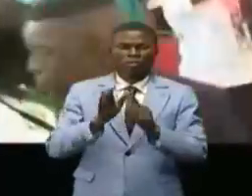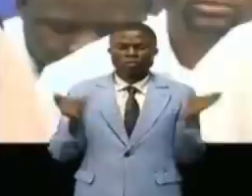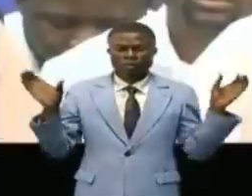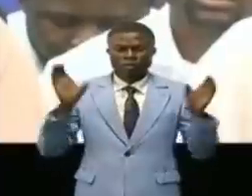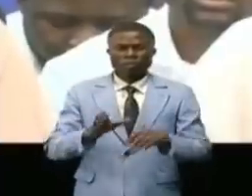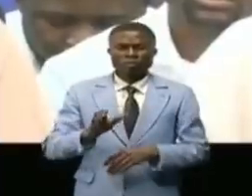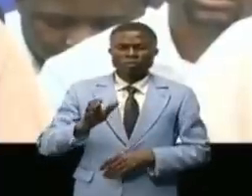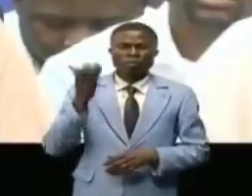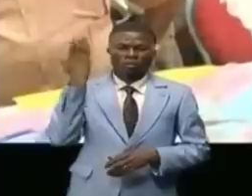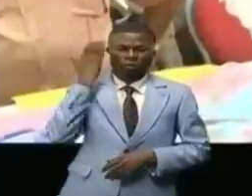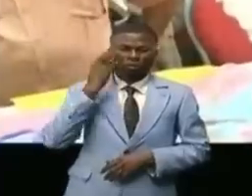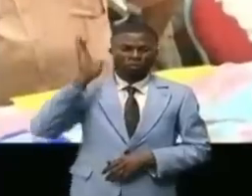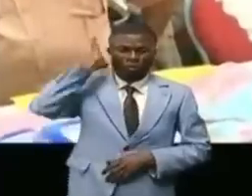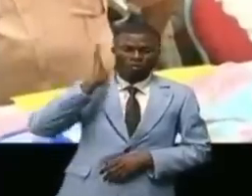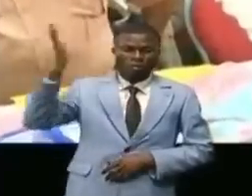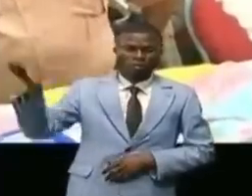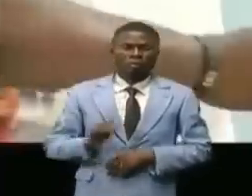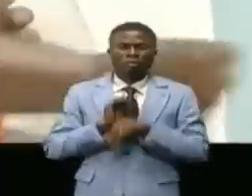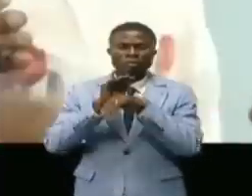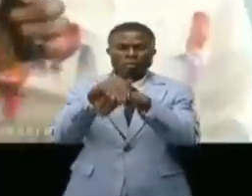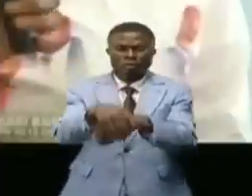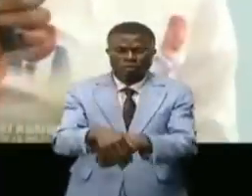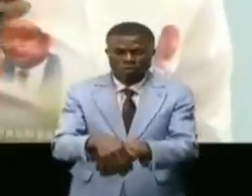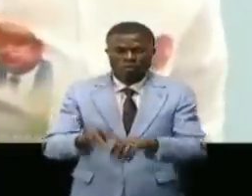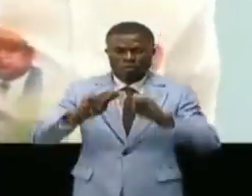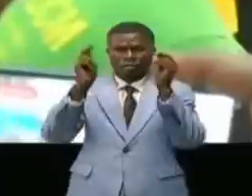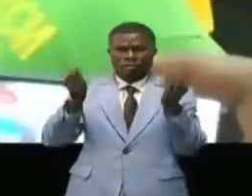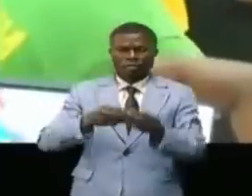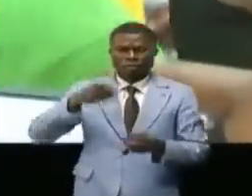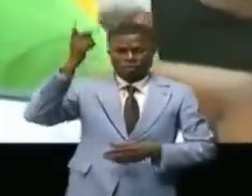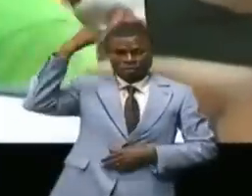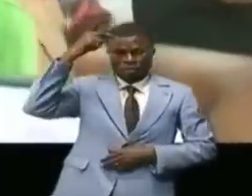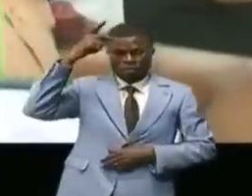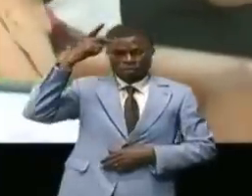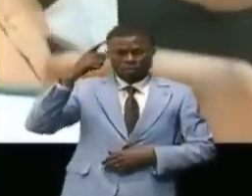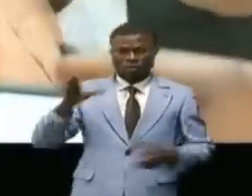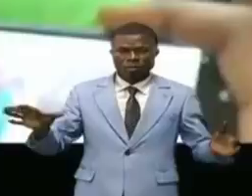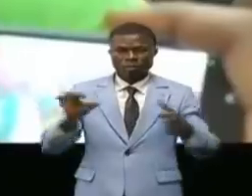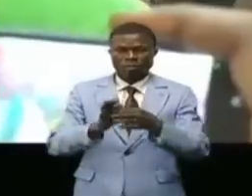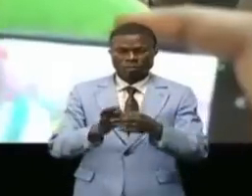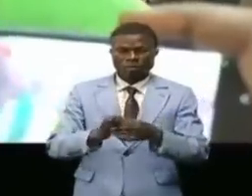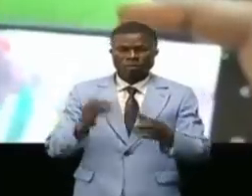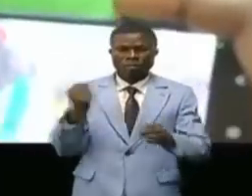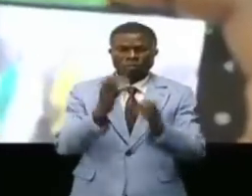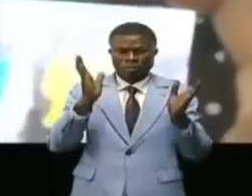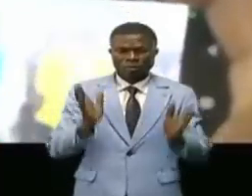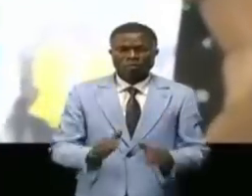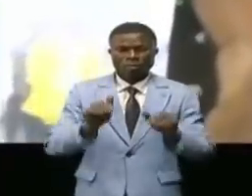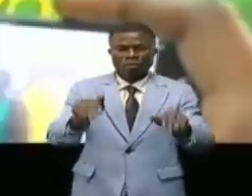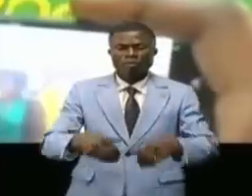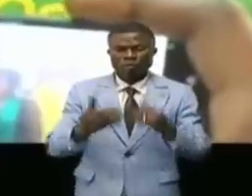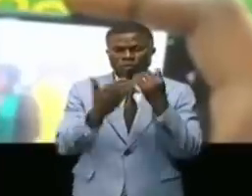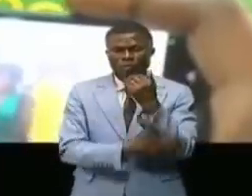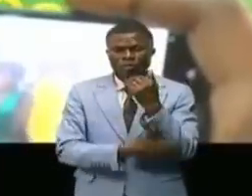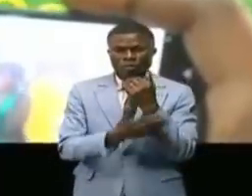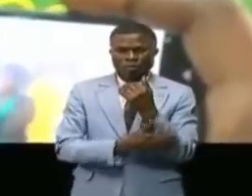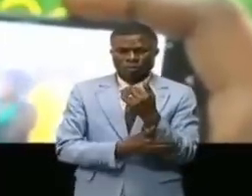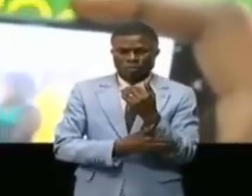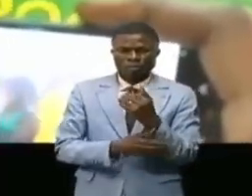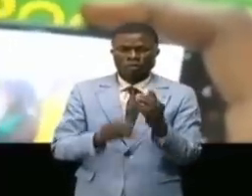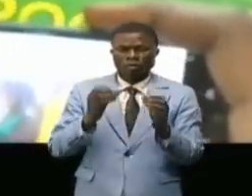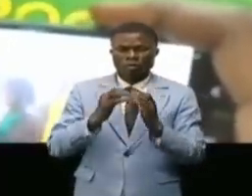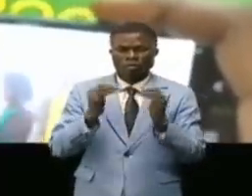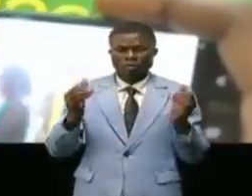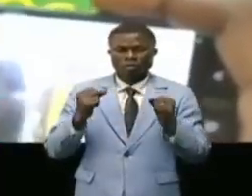à adhérer au parti politique alliance de paysans des ouvriers et de la classe moyenne pour un développement durable